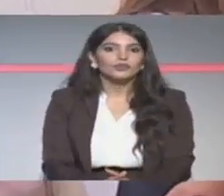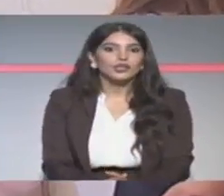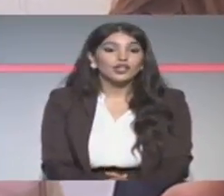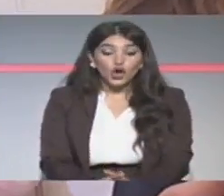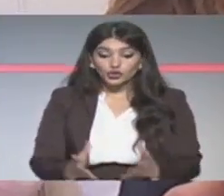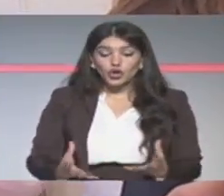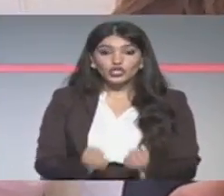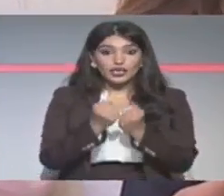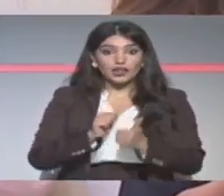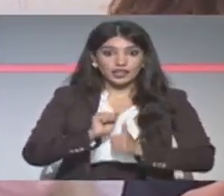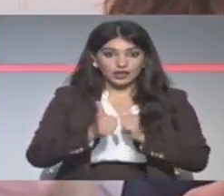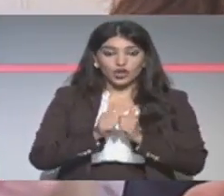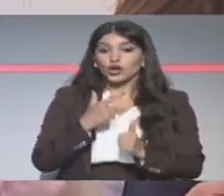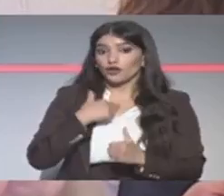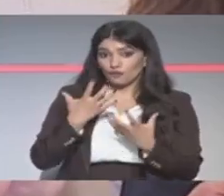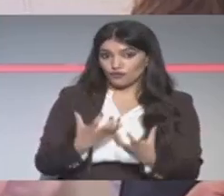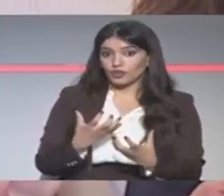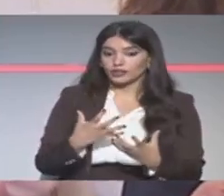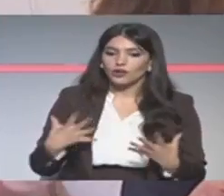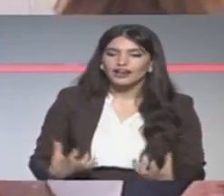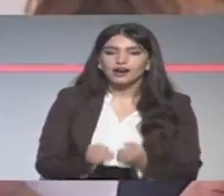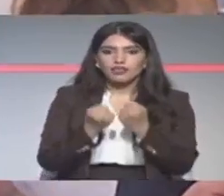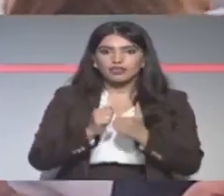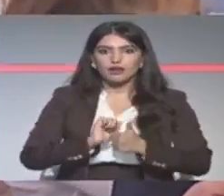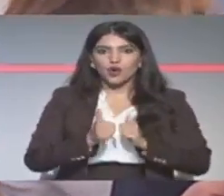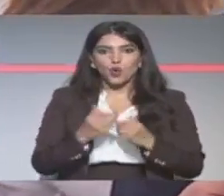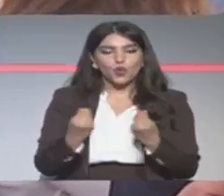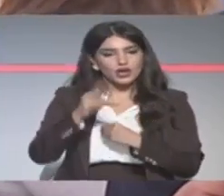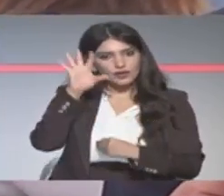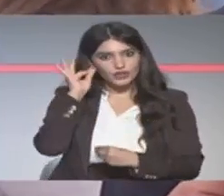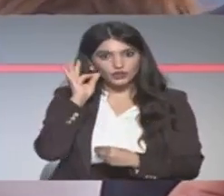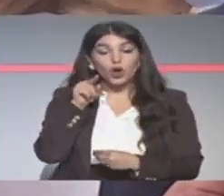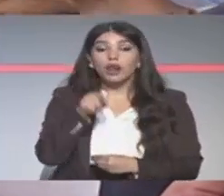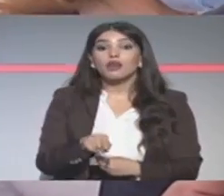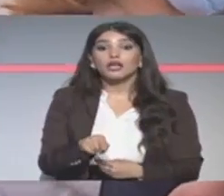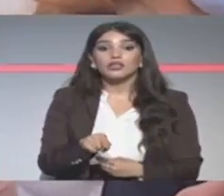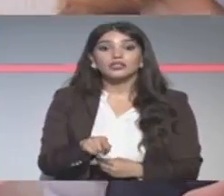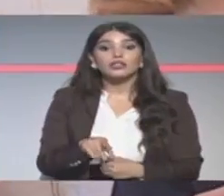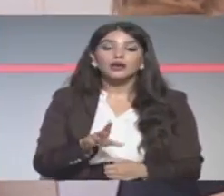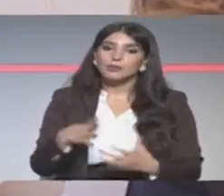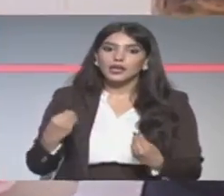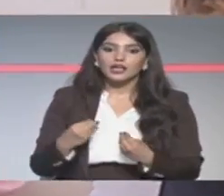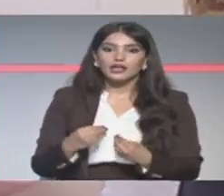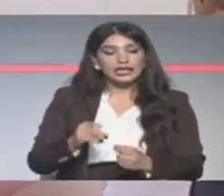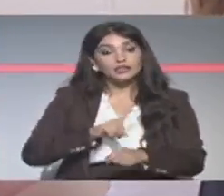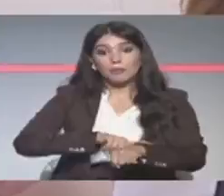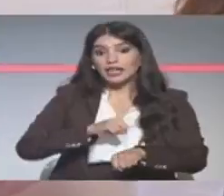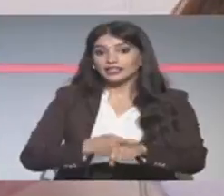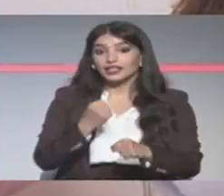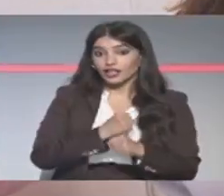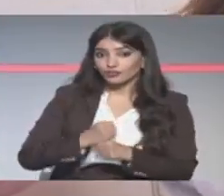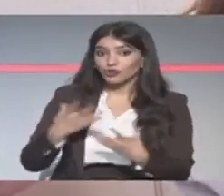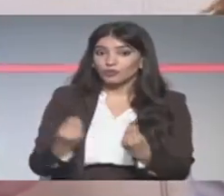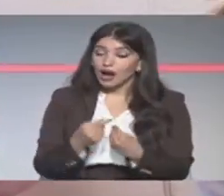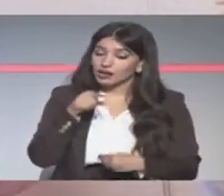النهوض بالرياضة، وهذه اللي نحب نقوله، النهوض بالرياضة في تونس ما لازم يتعدى بالجماعات المحلية،